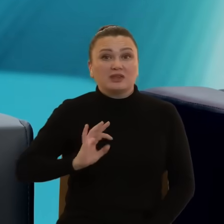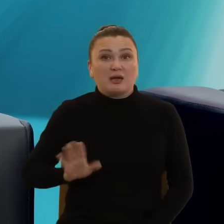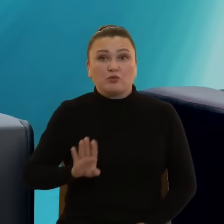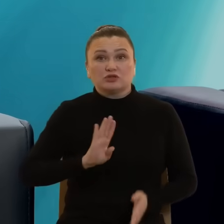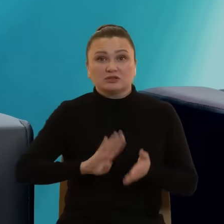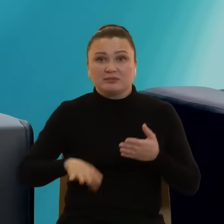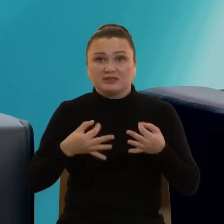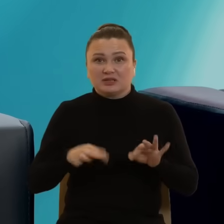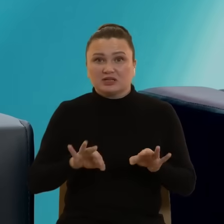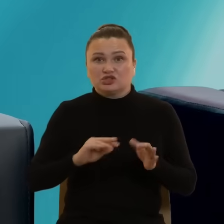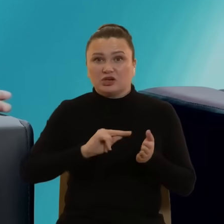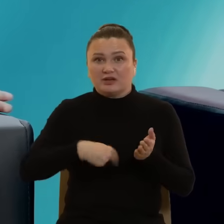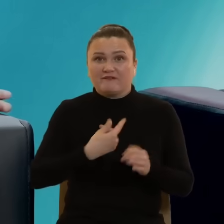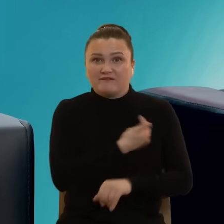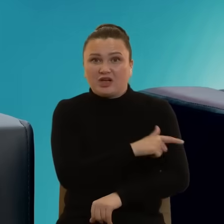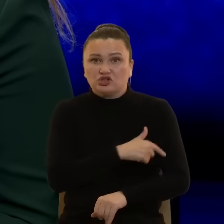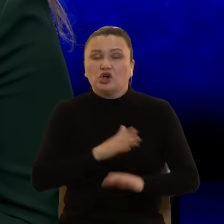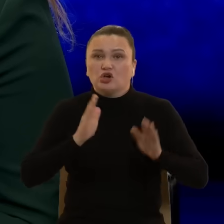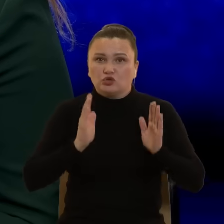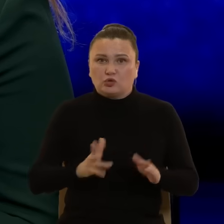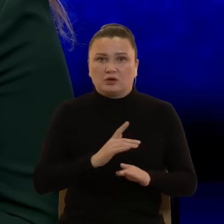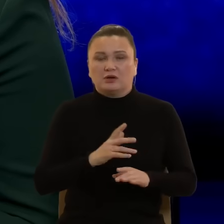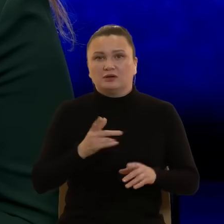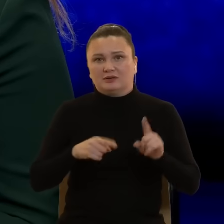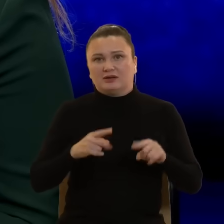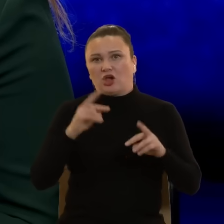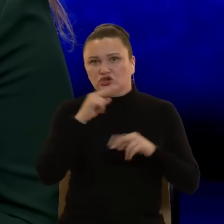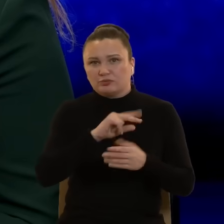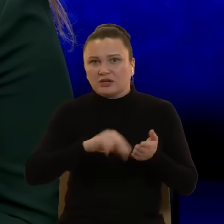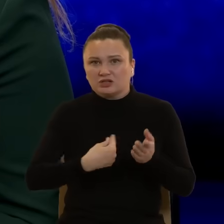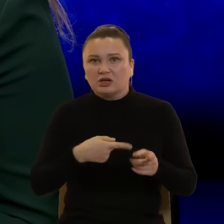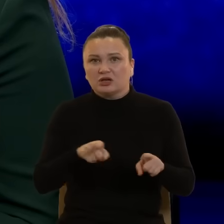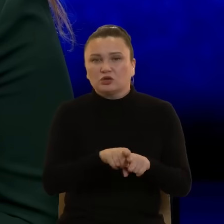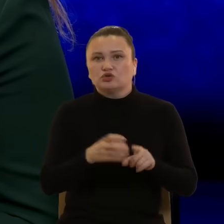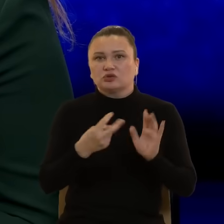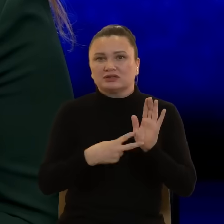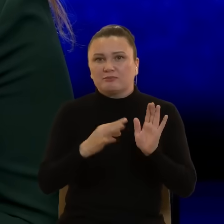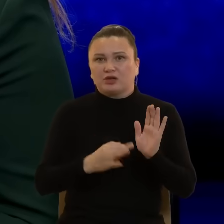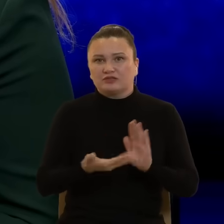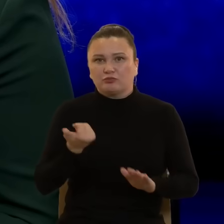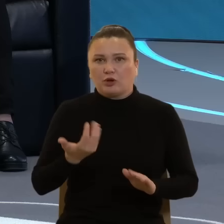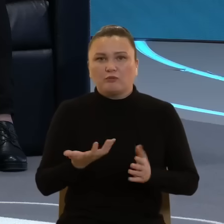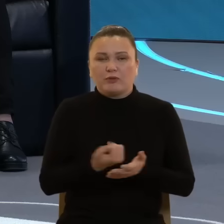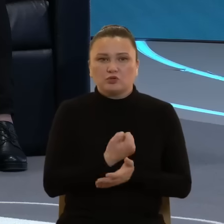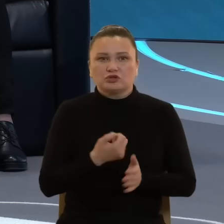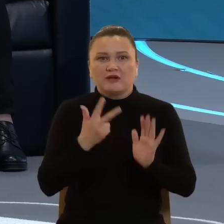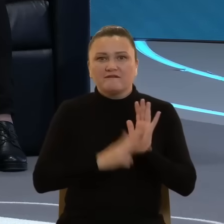без назначения врача, то есть только по назначению. Иногда ошибочное назначение. Оттуда процентов 7 еще уберем. И у нас